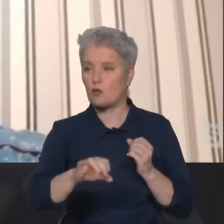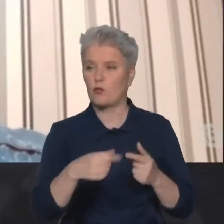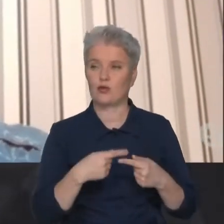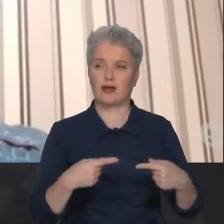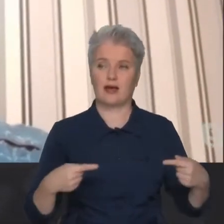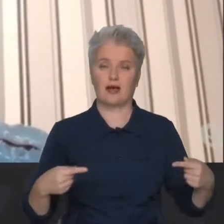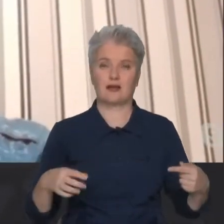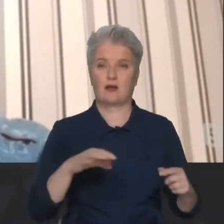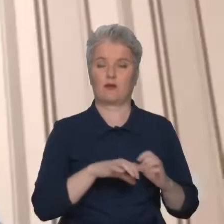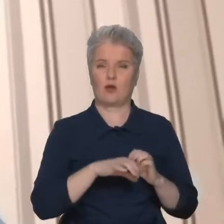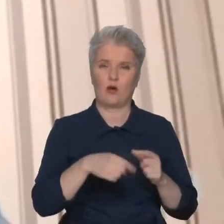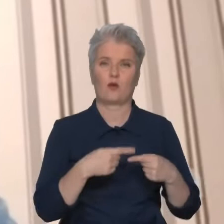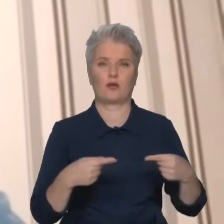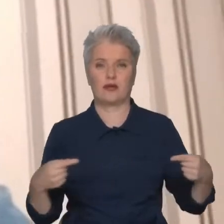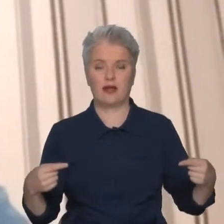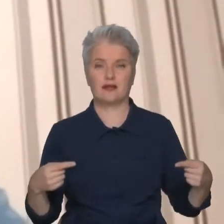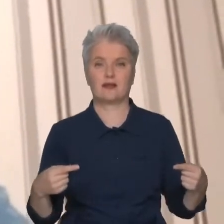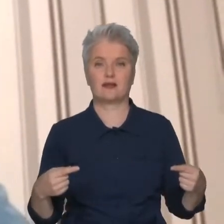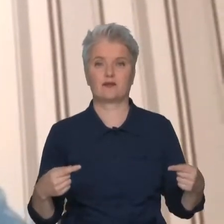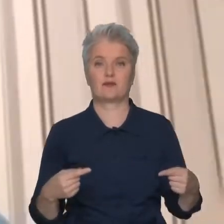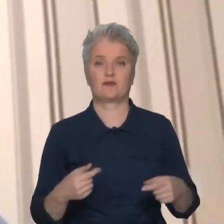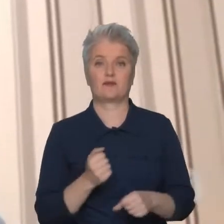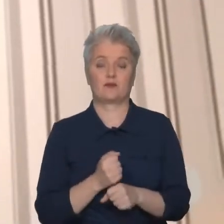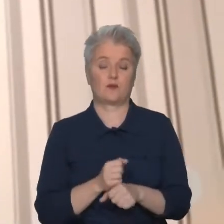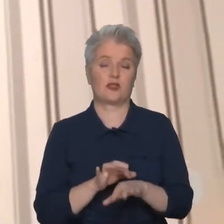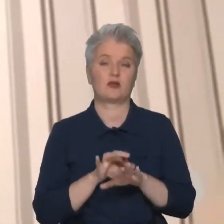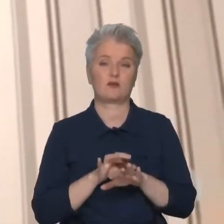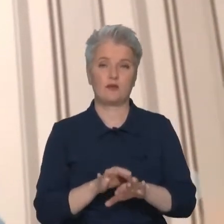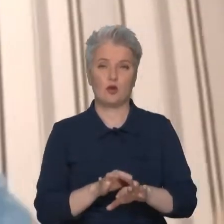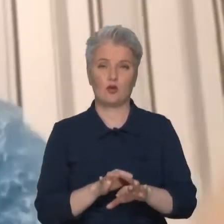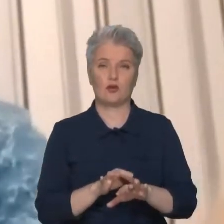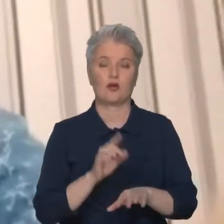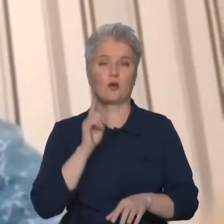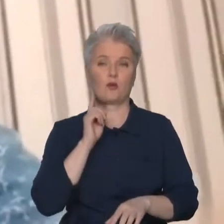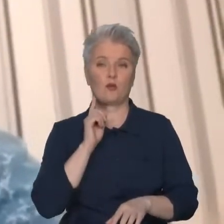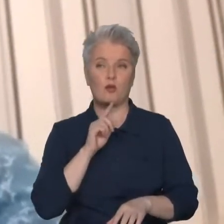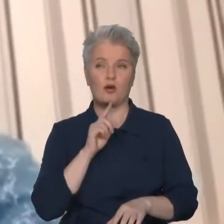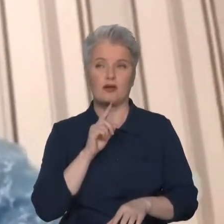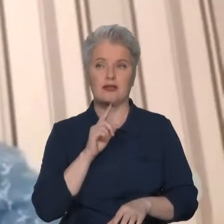Ну, про комунікації наразі ця робота проходить, і поки